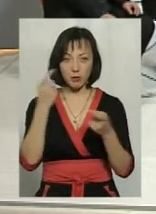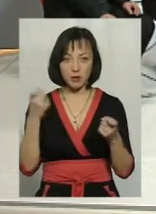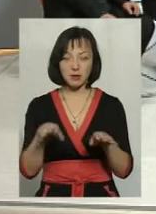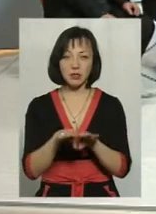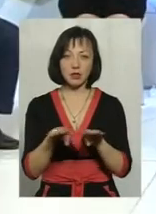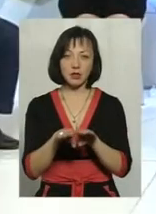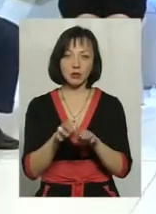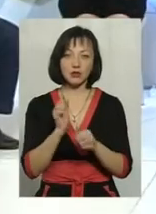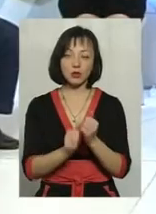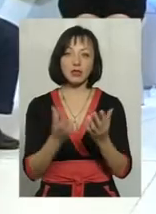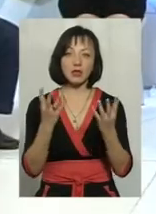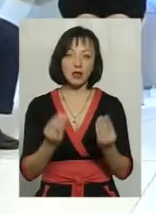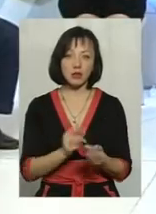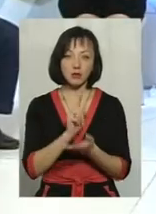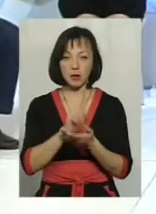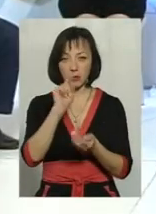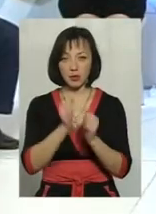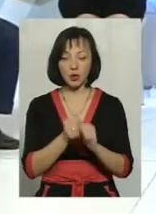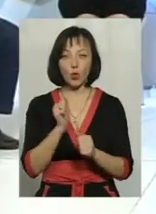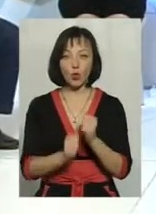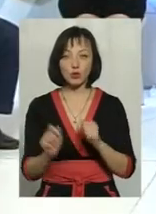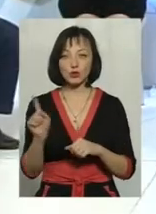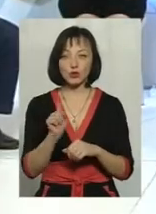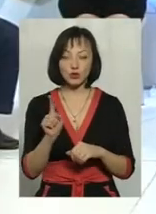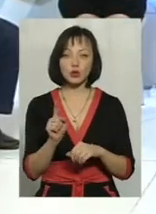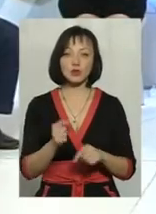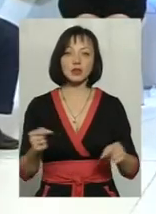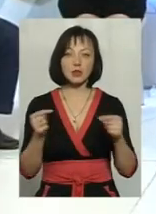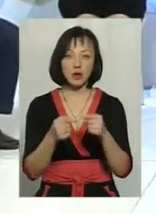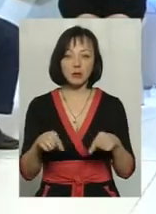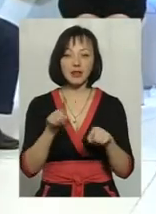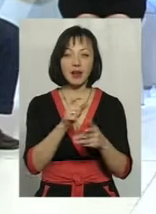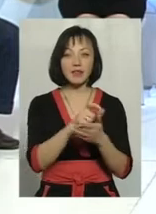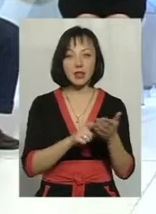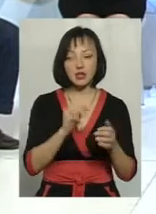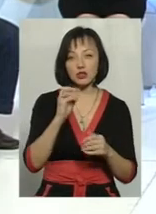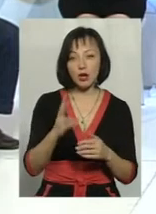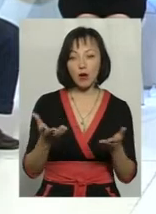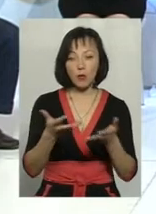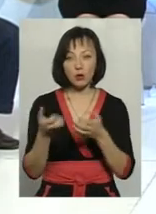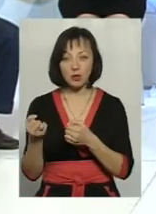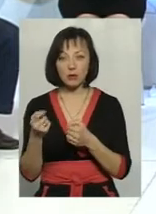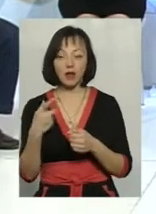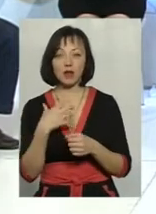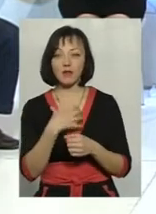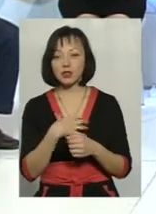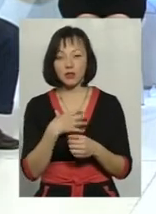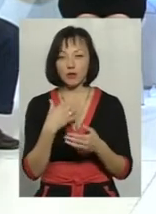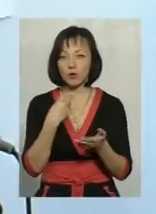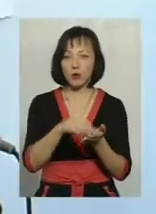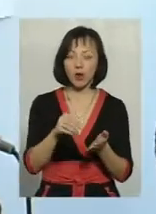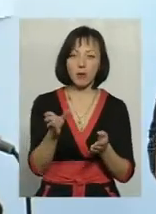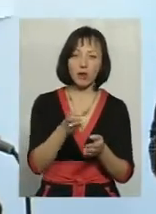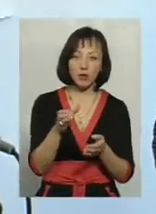така щоденна, але її має пам'ятати кожен, що саме та квитанція чи чек, яку ми отримуємо, неважливо, ми